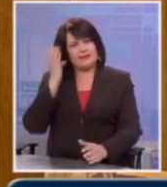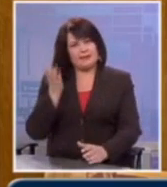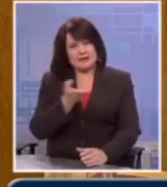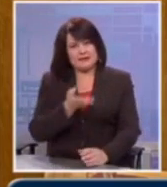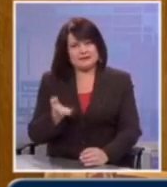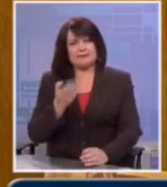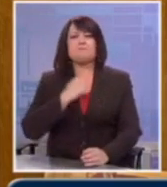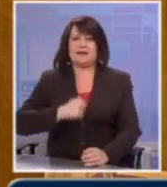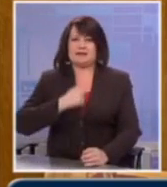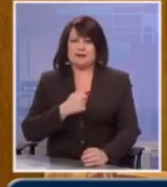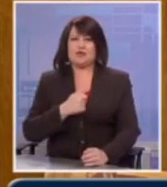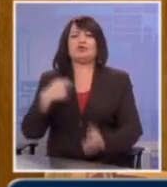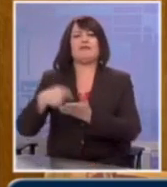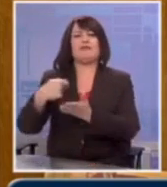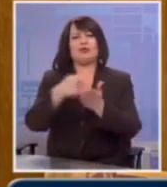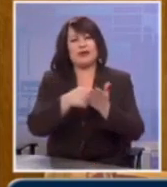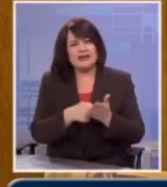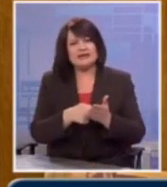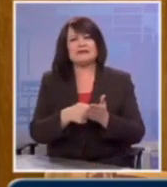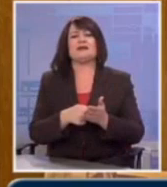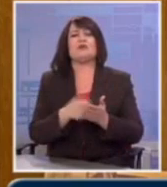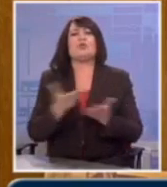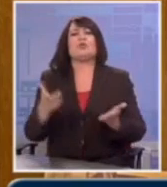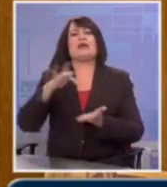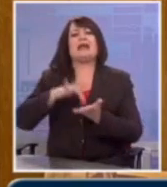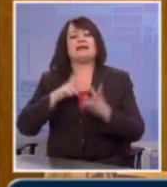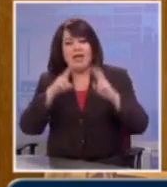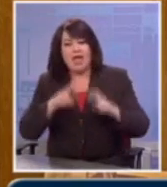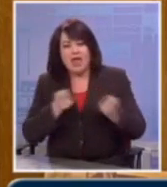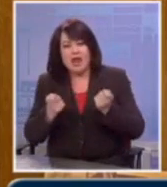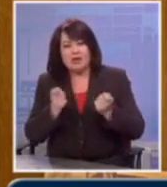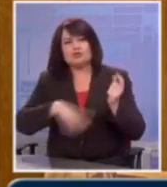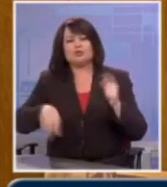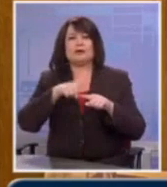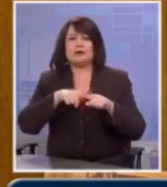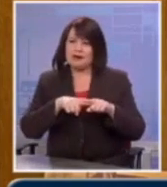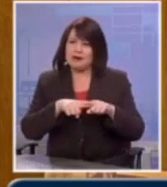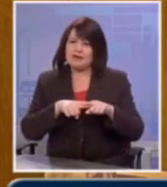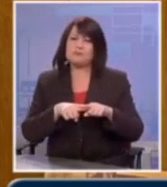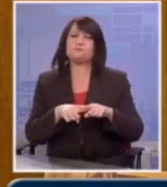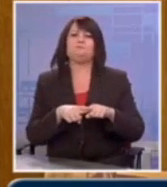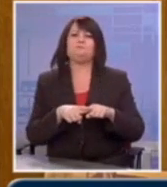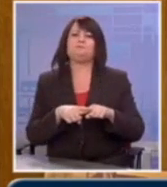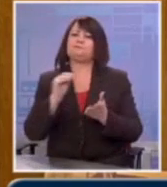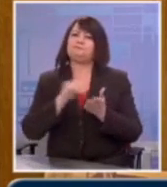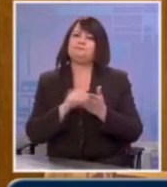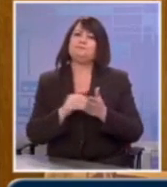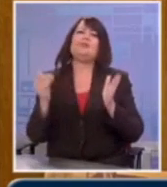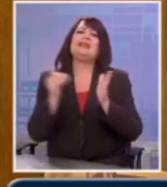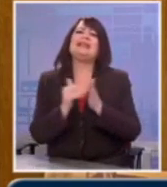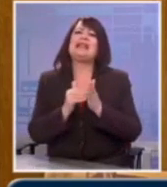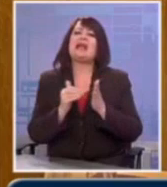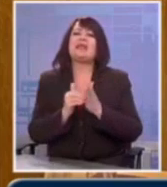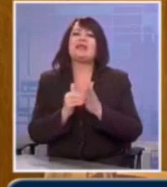ότι δυστυχώς εφορίες και τα μεγάλα κέντρα ελέγχου σε όλη τη χώρα βρίσκονται ακόμα χιλιάδες